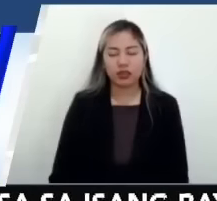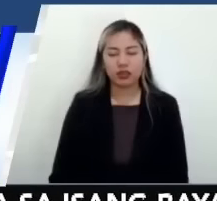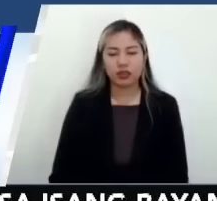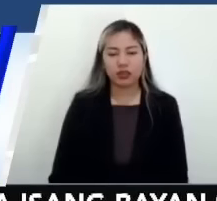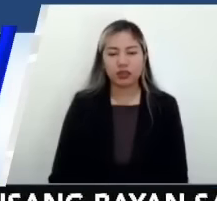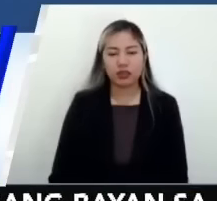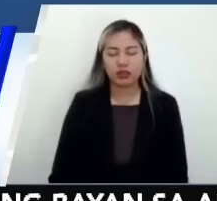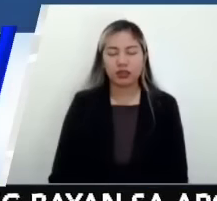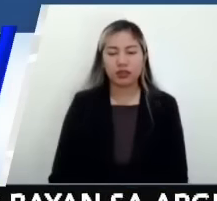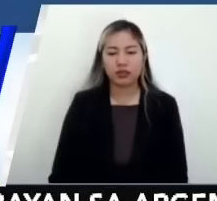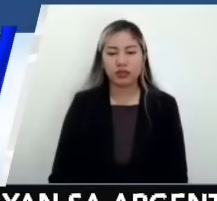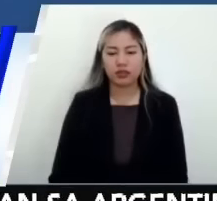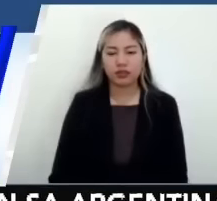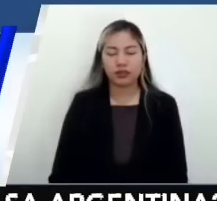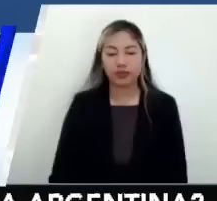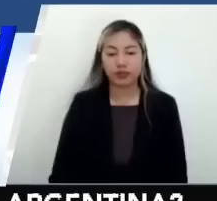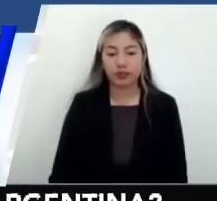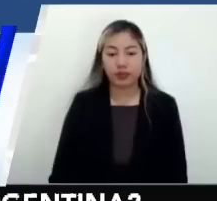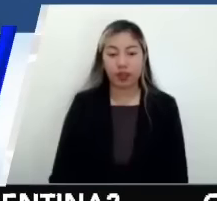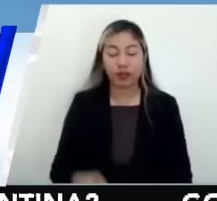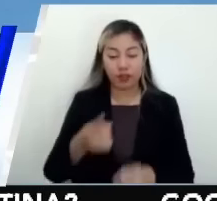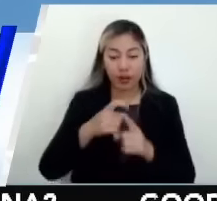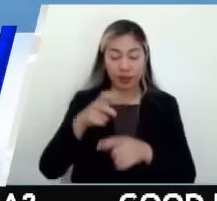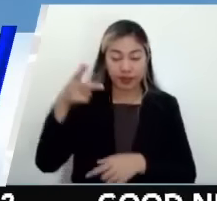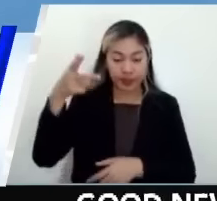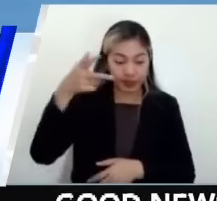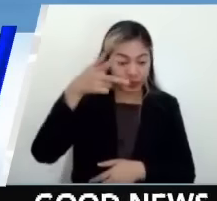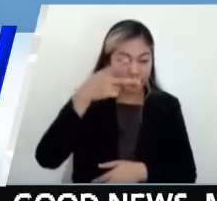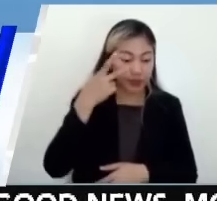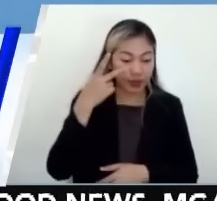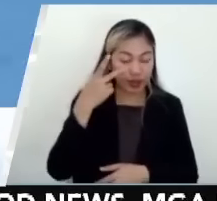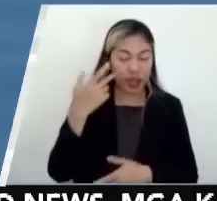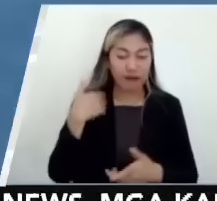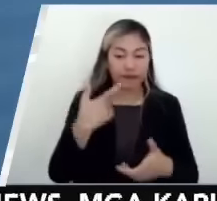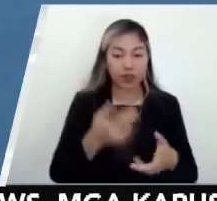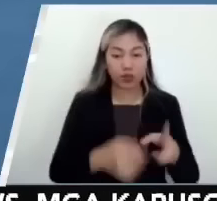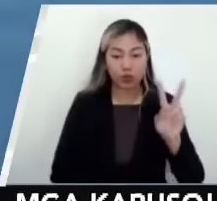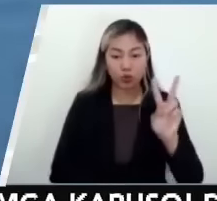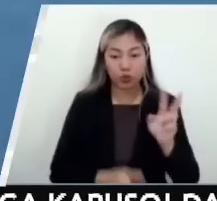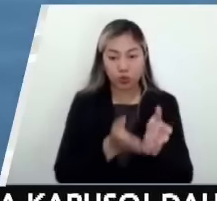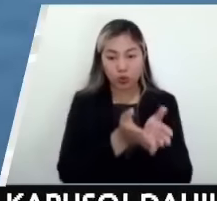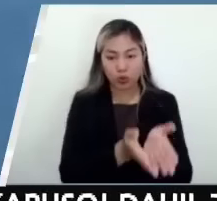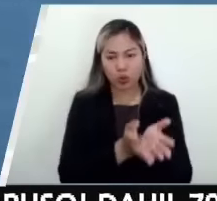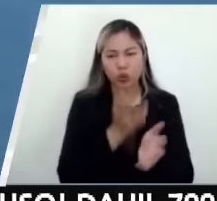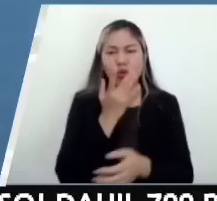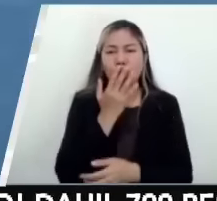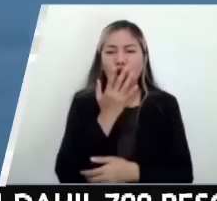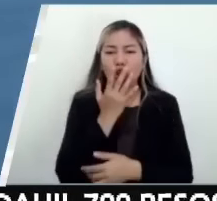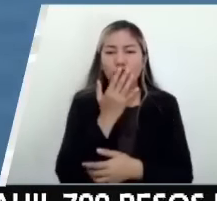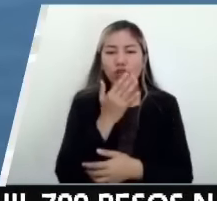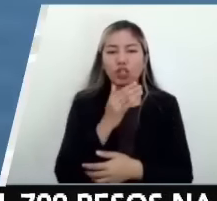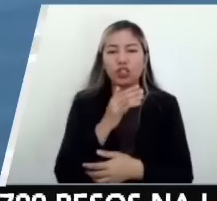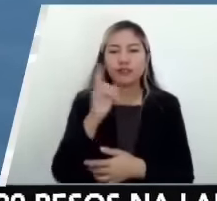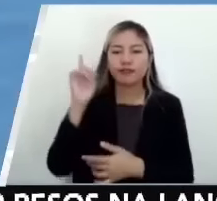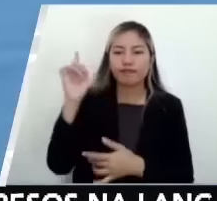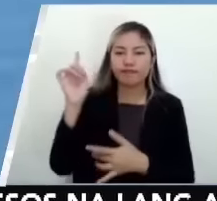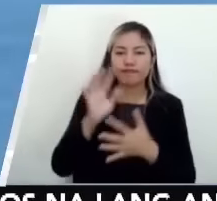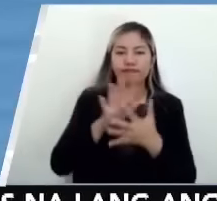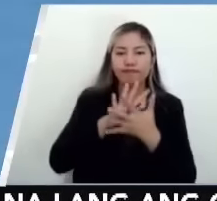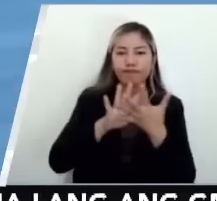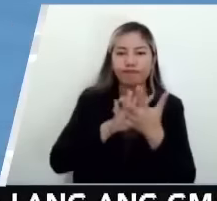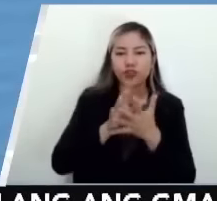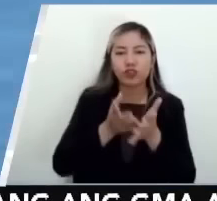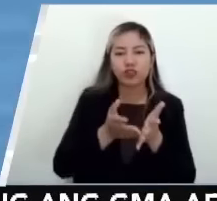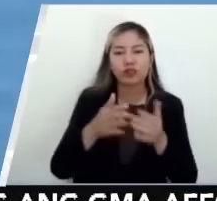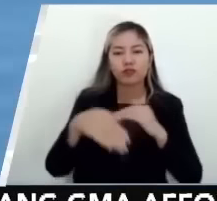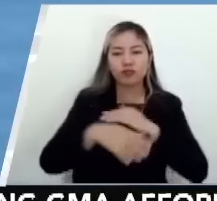Mula sa ere, tanaw ang dalawang Chinese missile boats na kulay camouflage sa Hasahasa Shoal, bahagi ng West Philippine Sea nitong